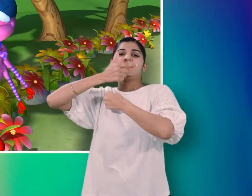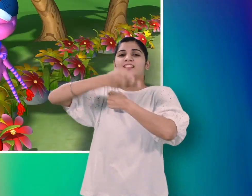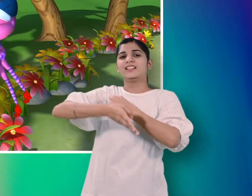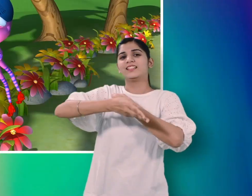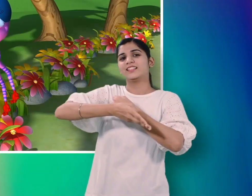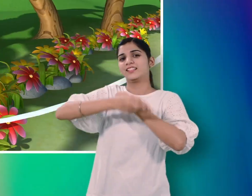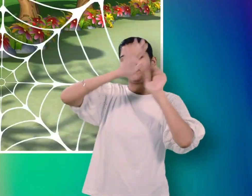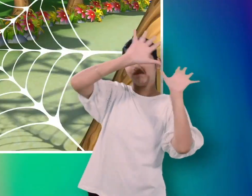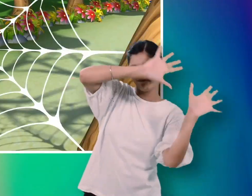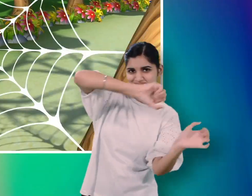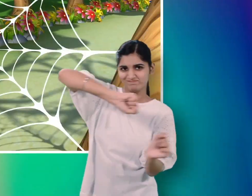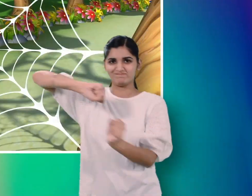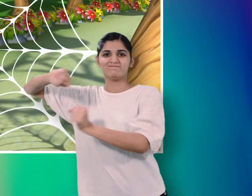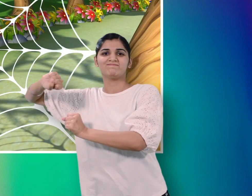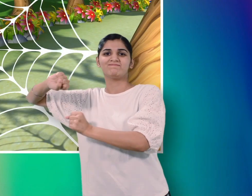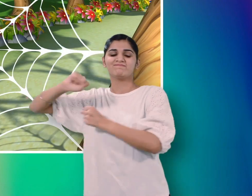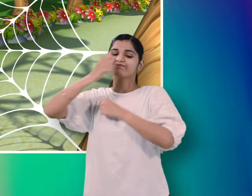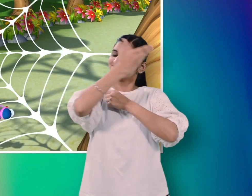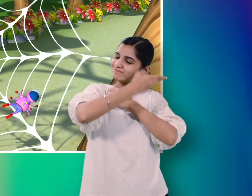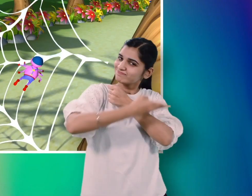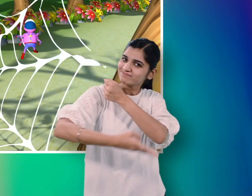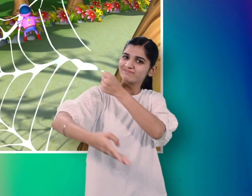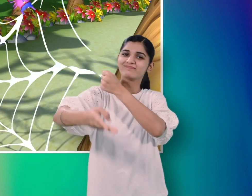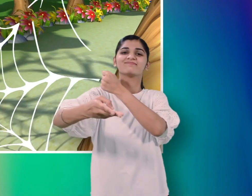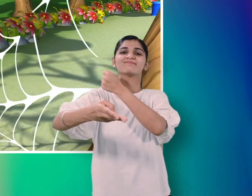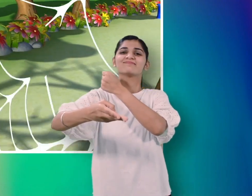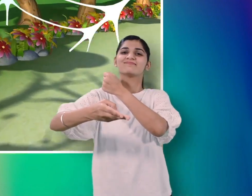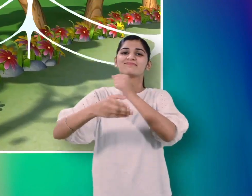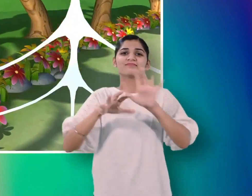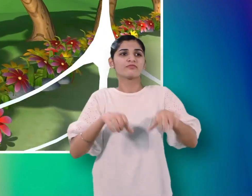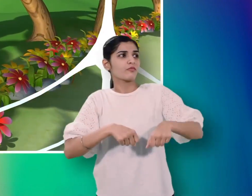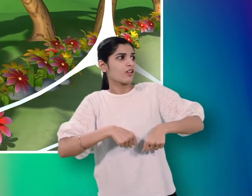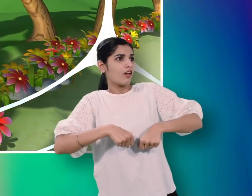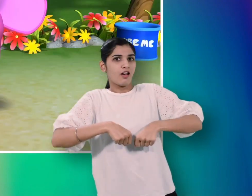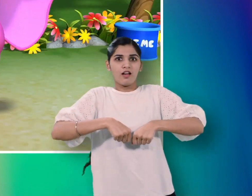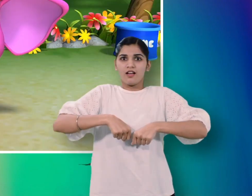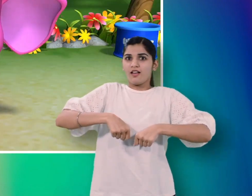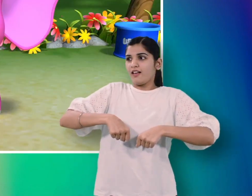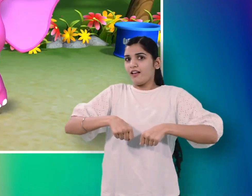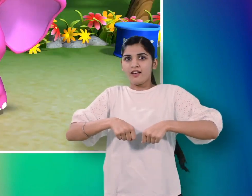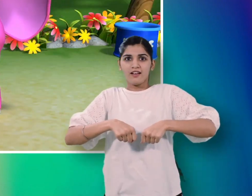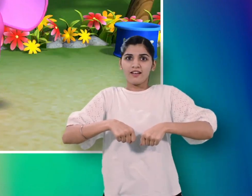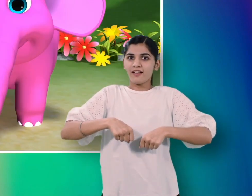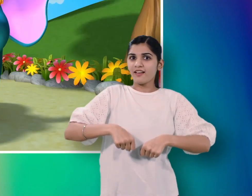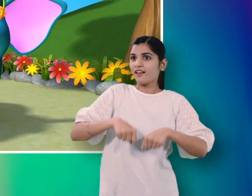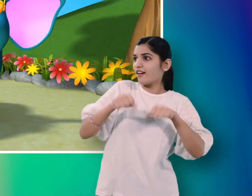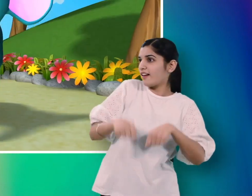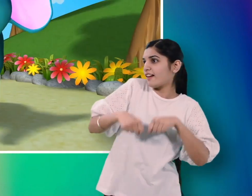हंसी अपना जाला उसने हटाया, सारे